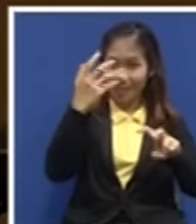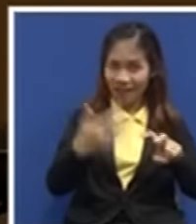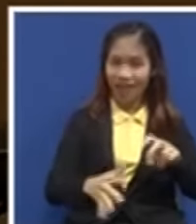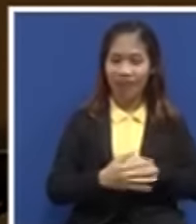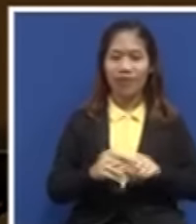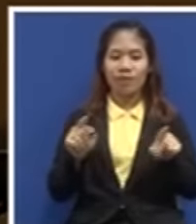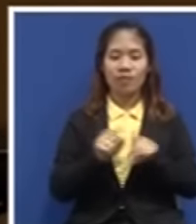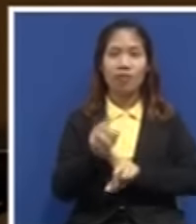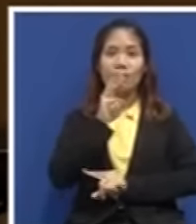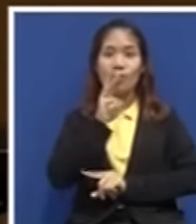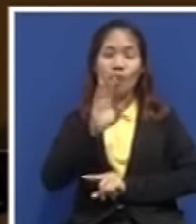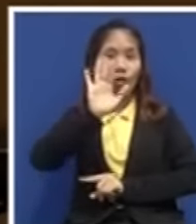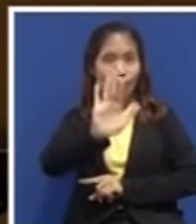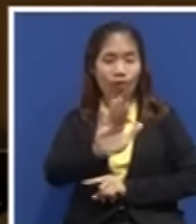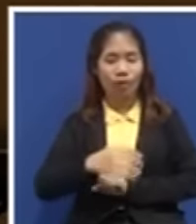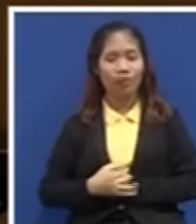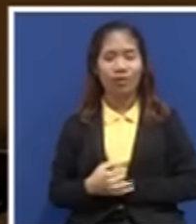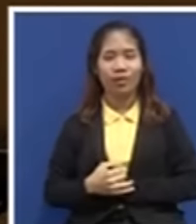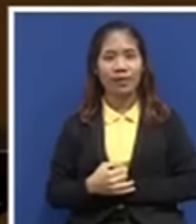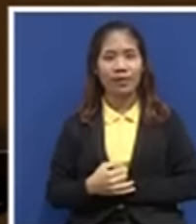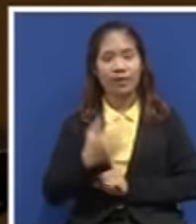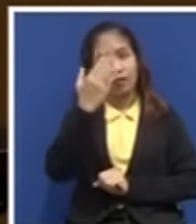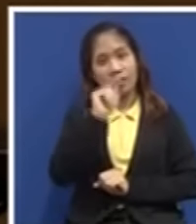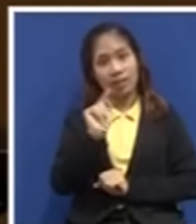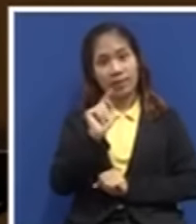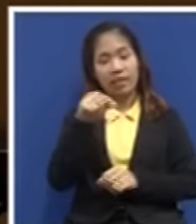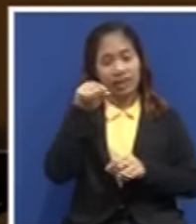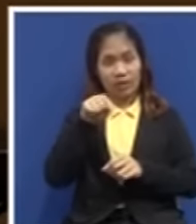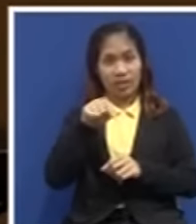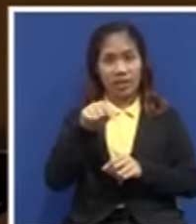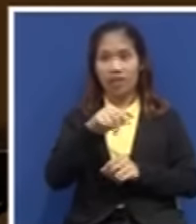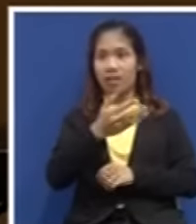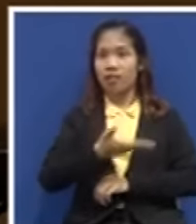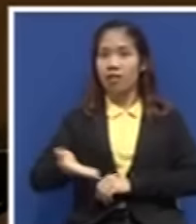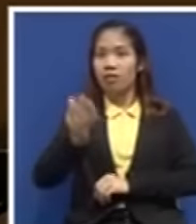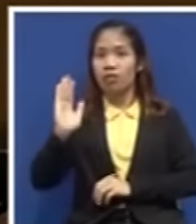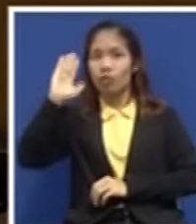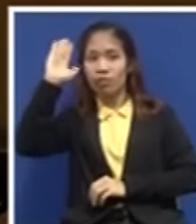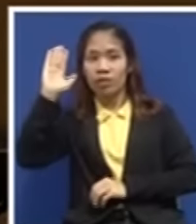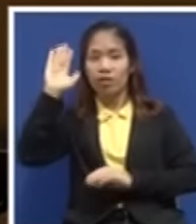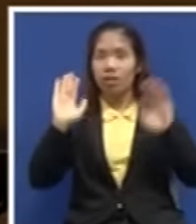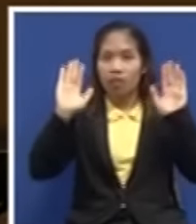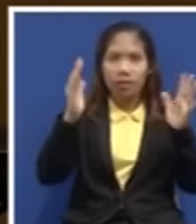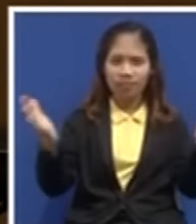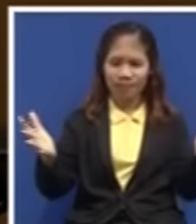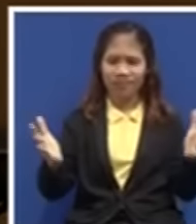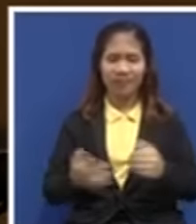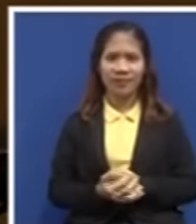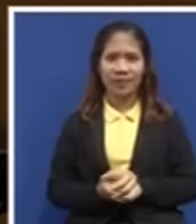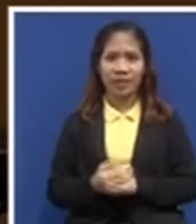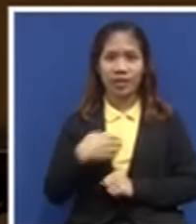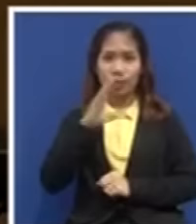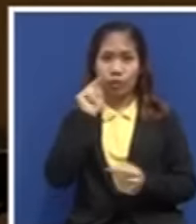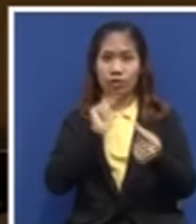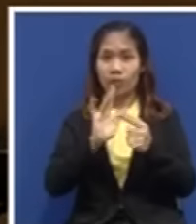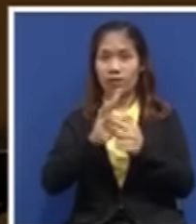เป็นเพียงข้อกล่าวหาของเขานะครับเพราะว่าในนี้ก็ไม่มีใครที่ยกมือประท้วงหมดเลยนะครับว่าท่านเส